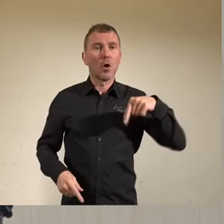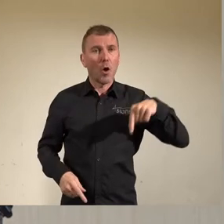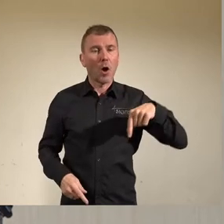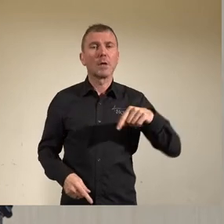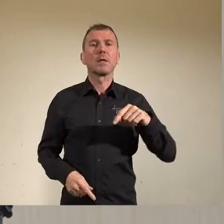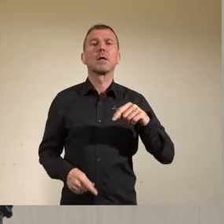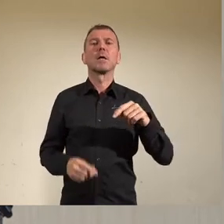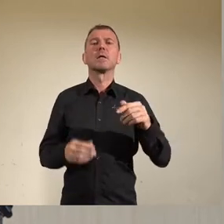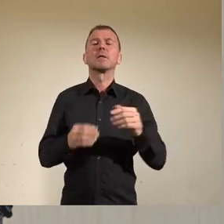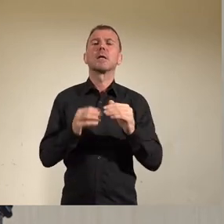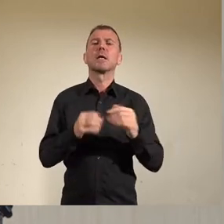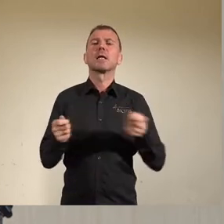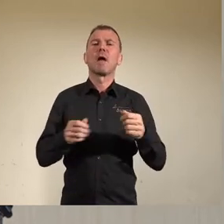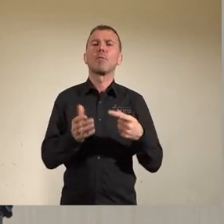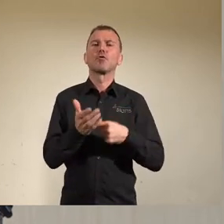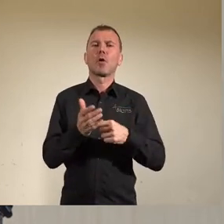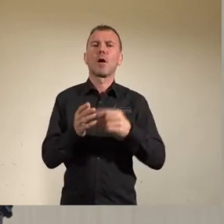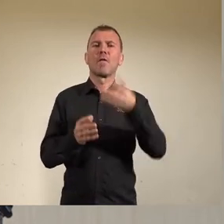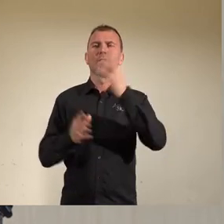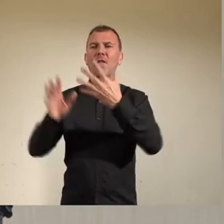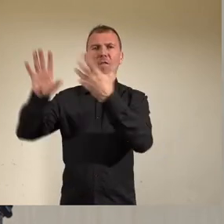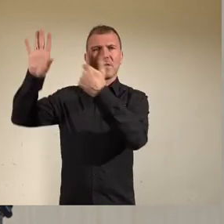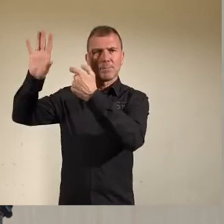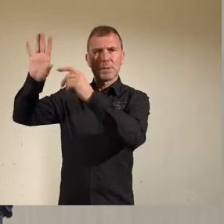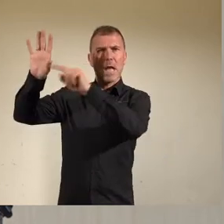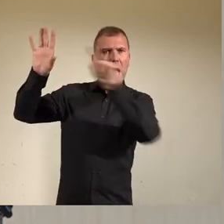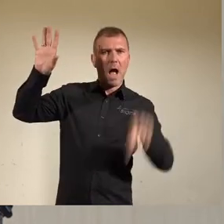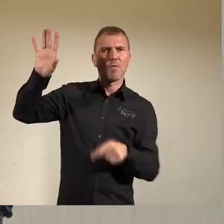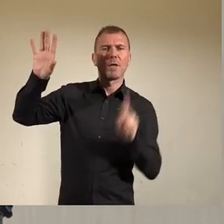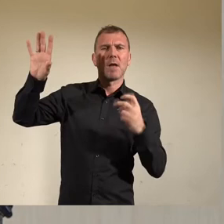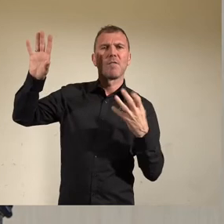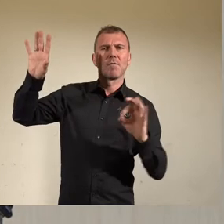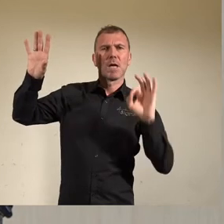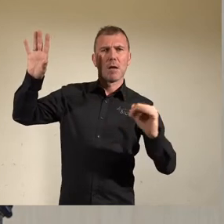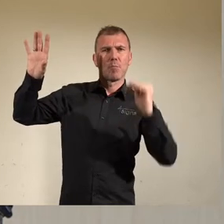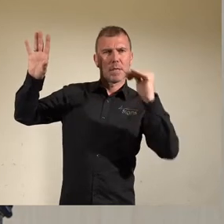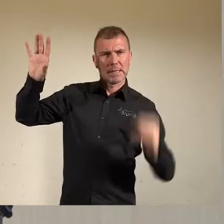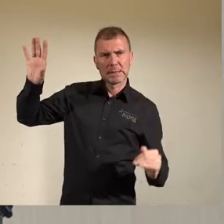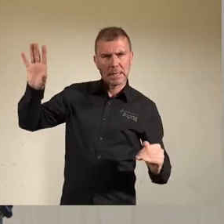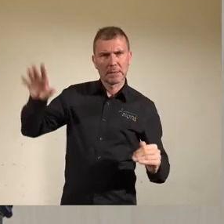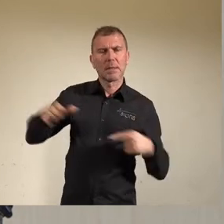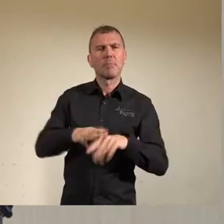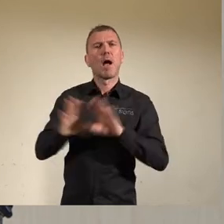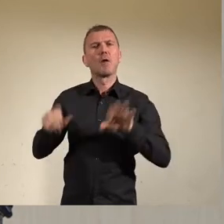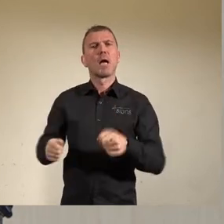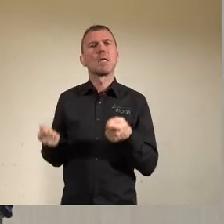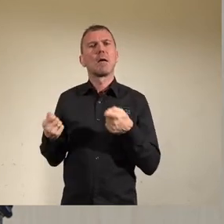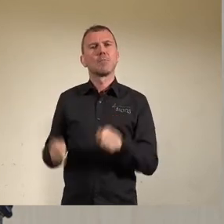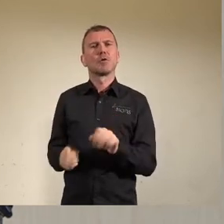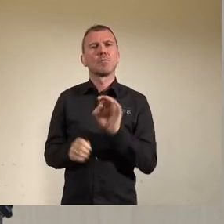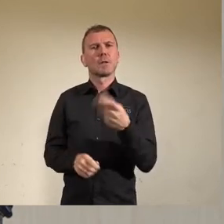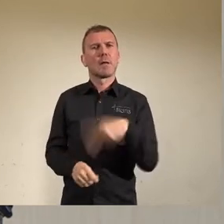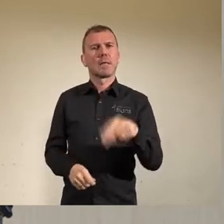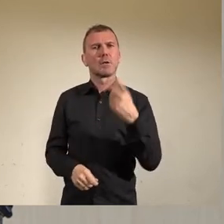einer Gewerbesteuerhebesatz von 475 auf 250 Punkte im Rahmen des Haushaltsbeschlusses für